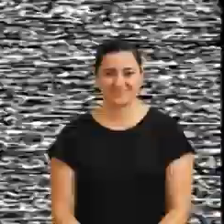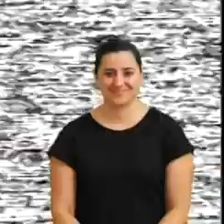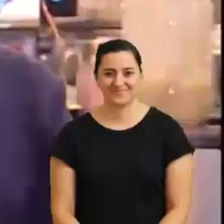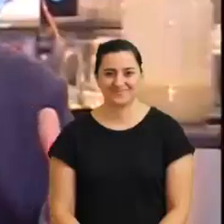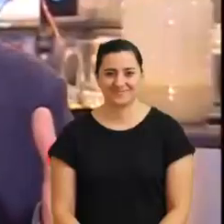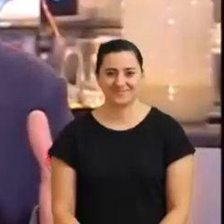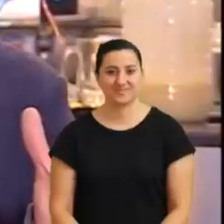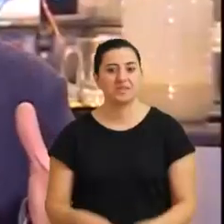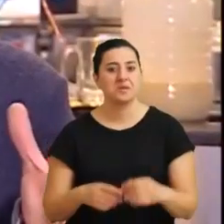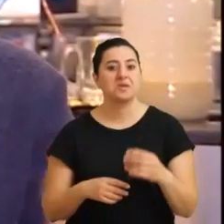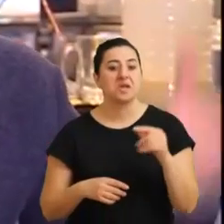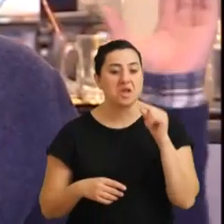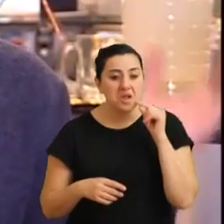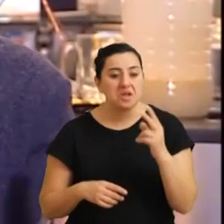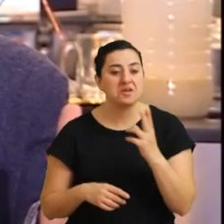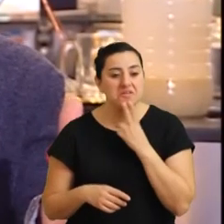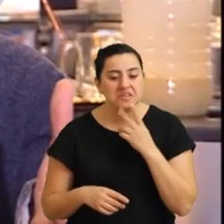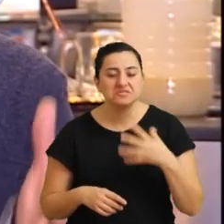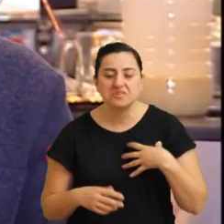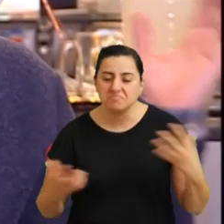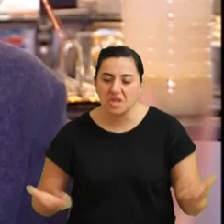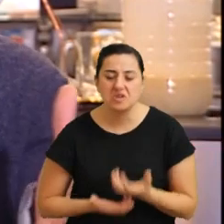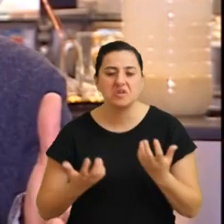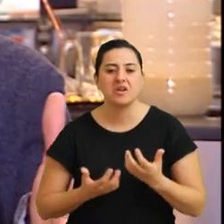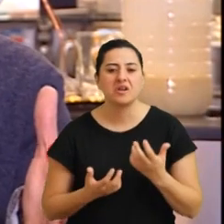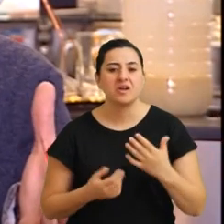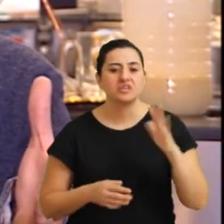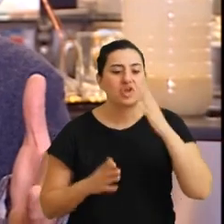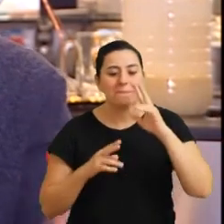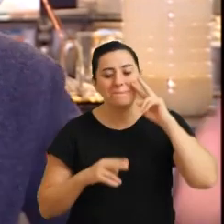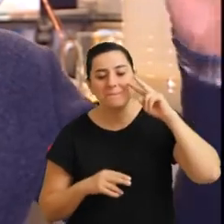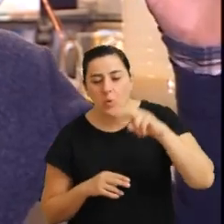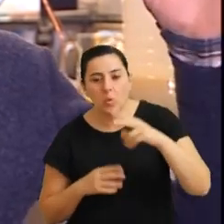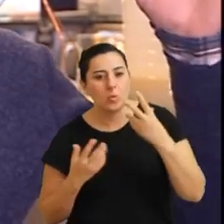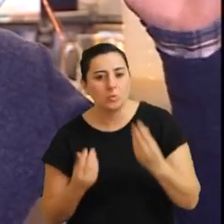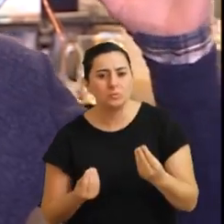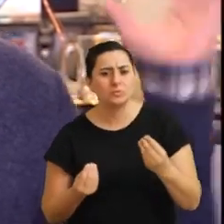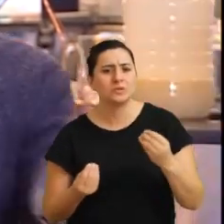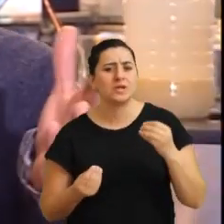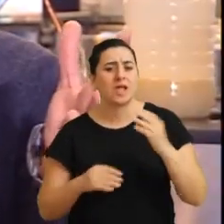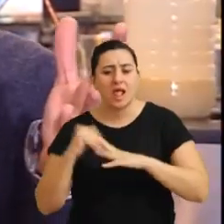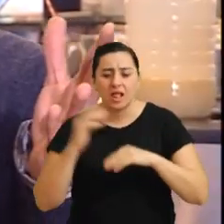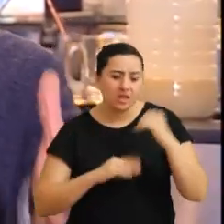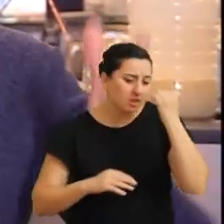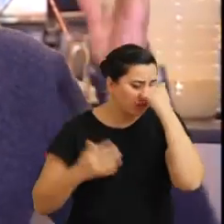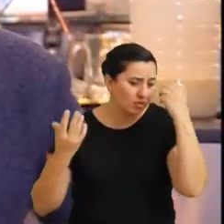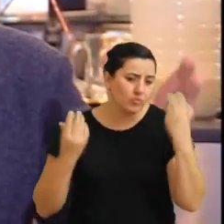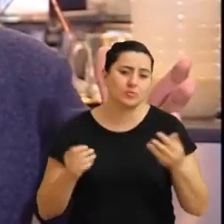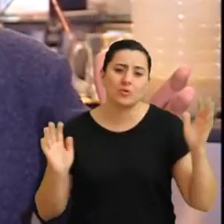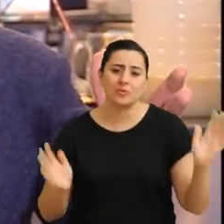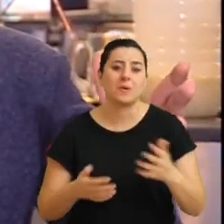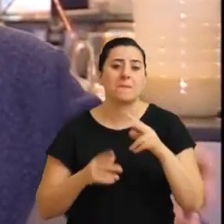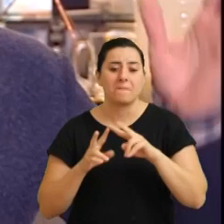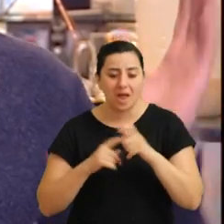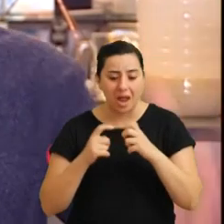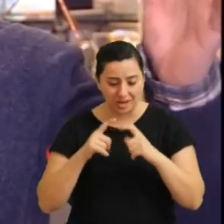ediyorum. Beylere, bayanlara, canı yananlara, cam önünde oturanlara, elini kana bulayanlara, Mert